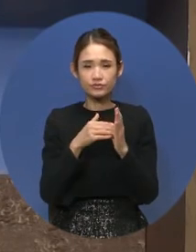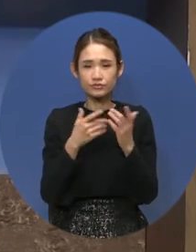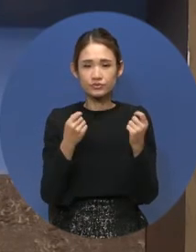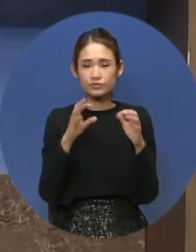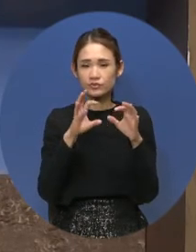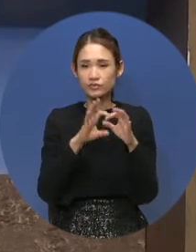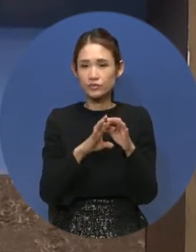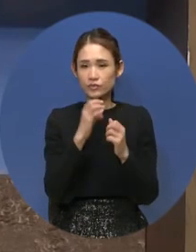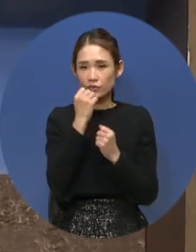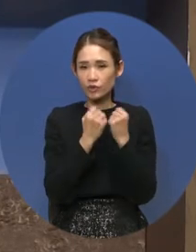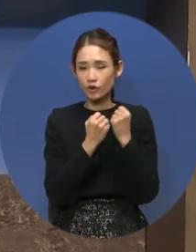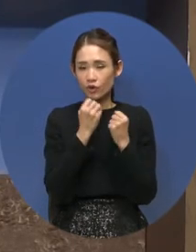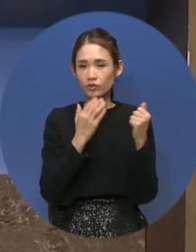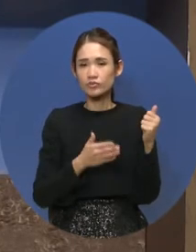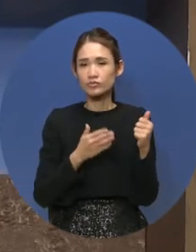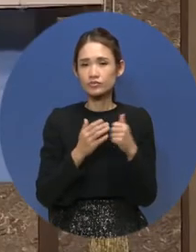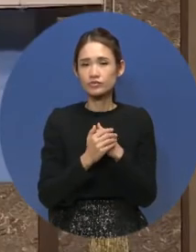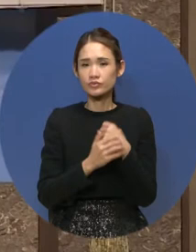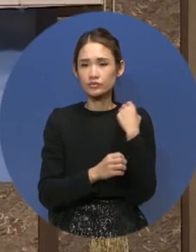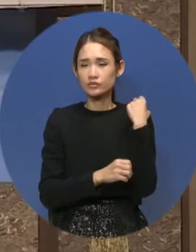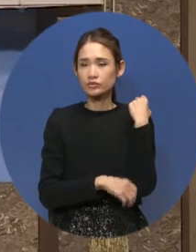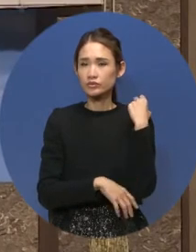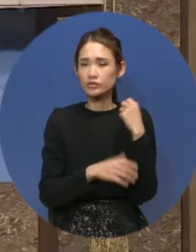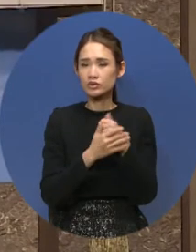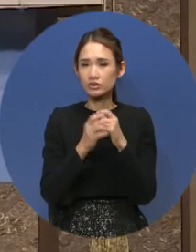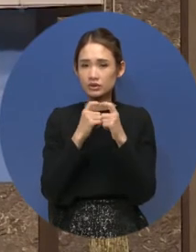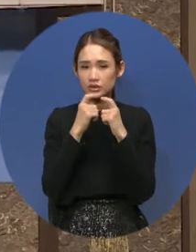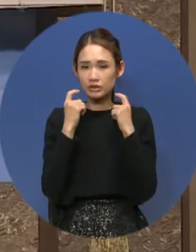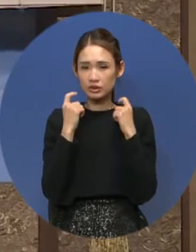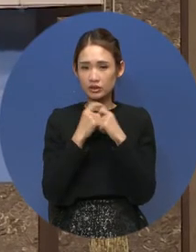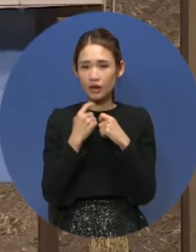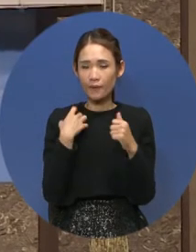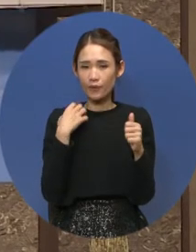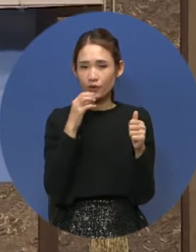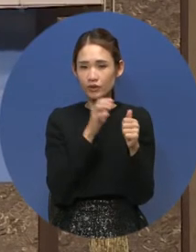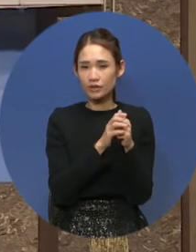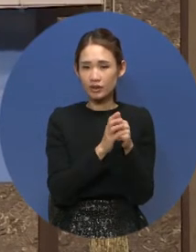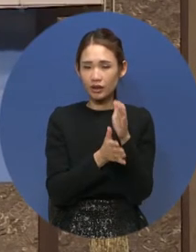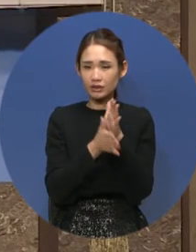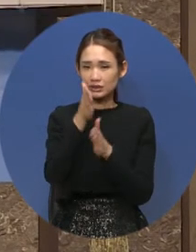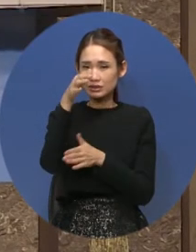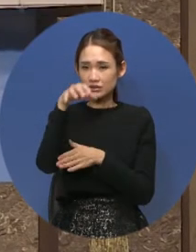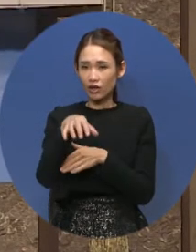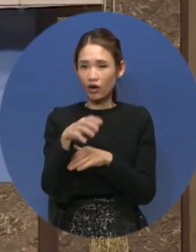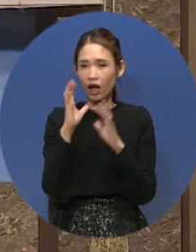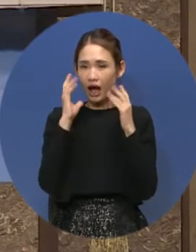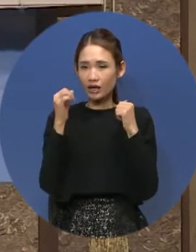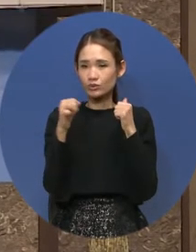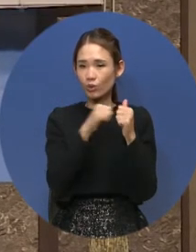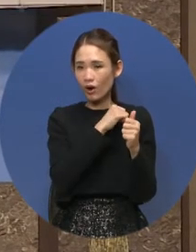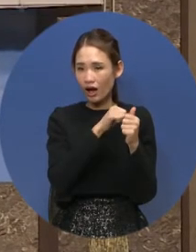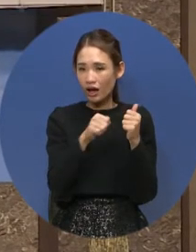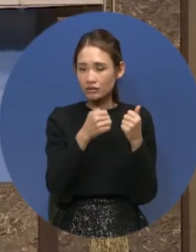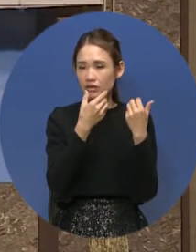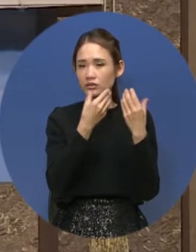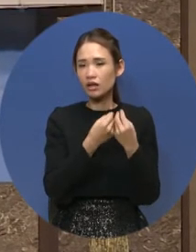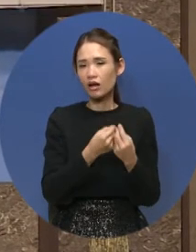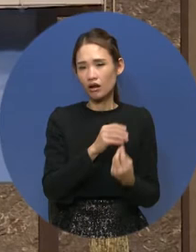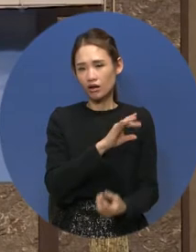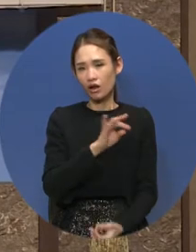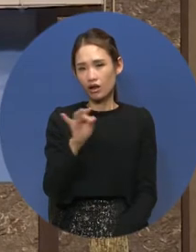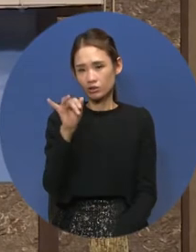부분에 대해서도 설명 부탁드리겠습니다. 기존 민간 위탁 시설에서 네. 아동학대 사례가 종종